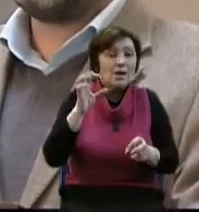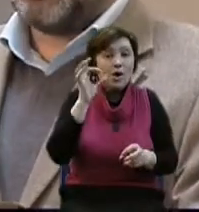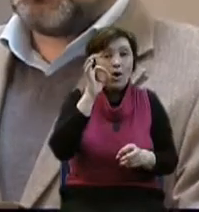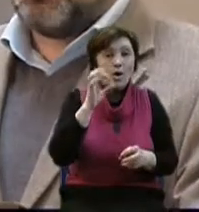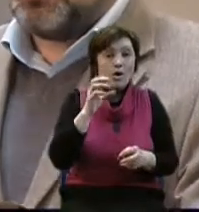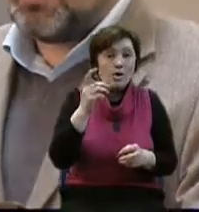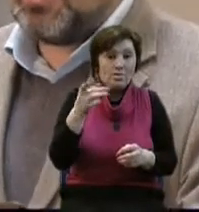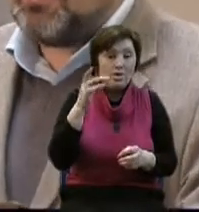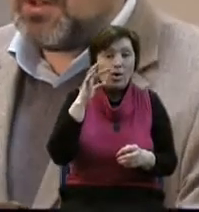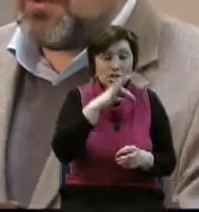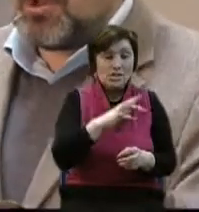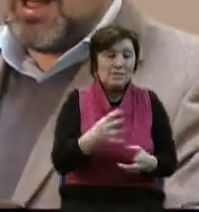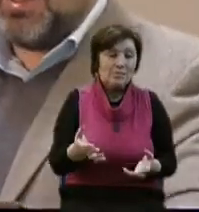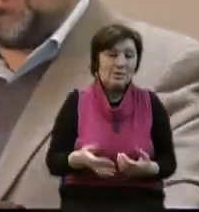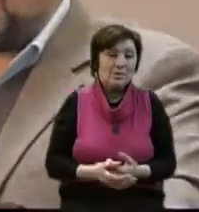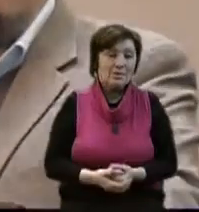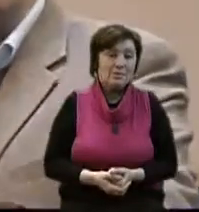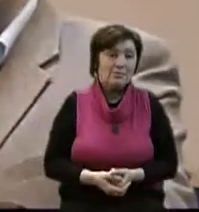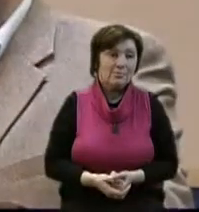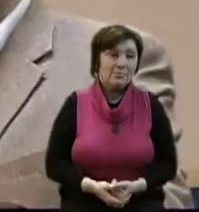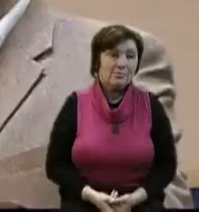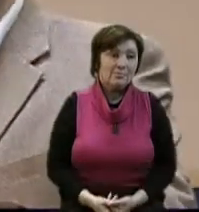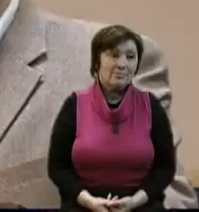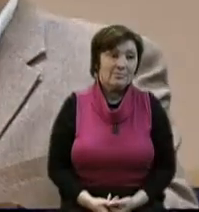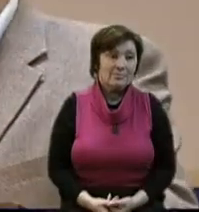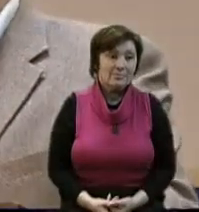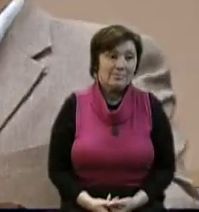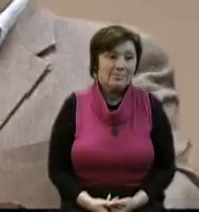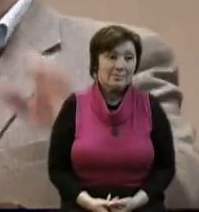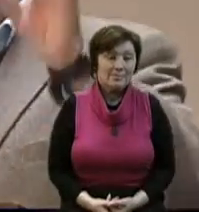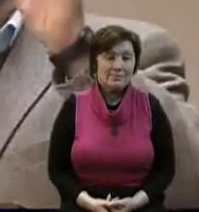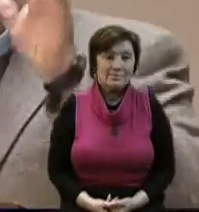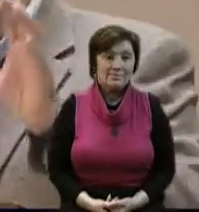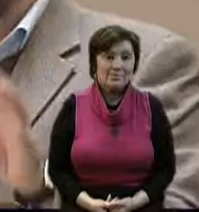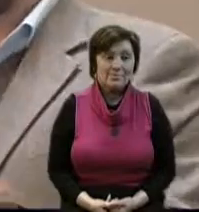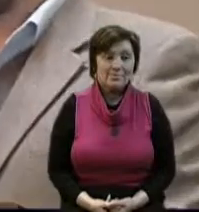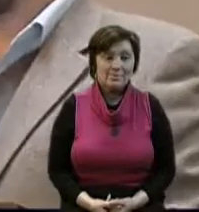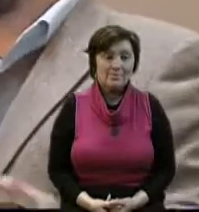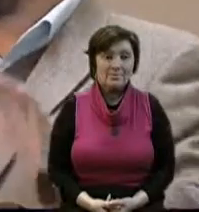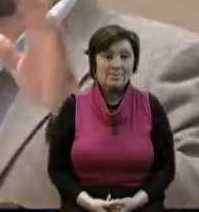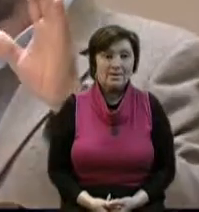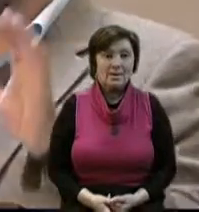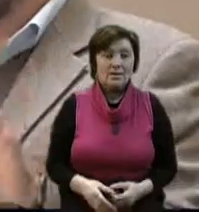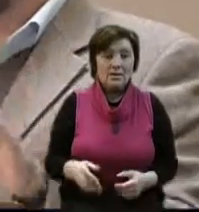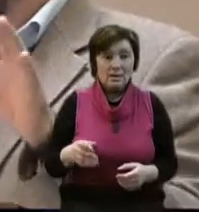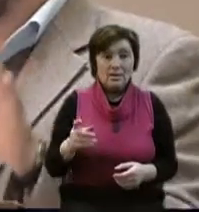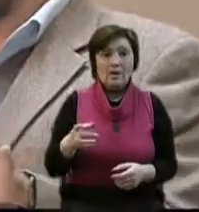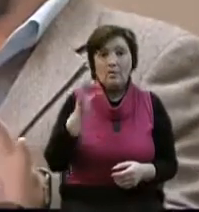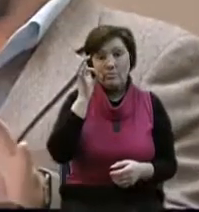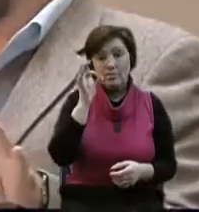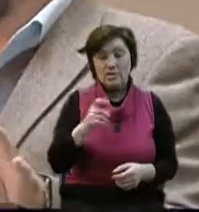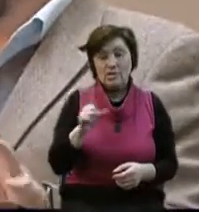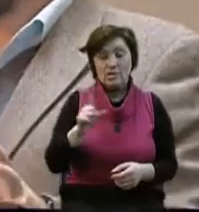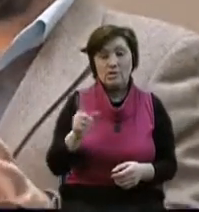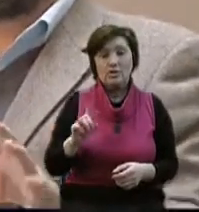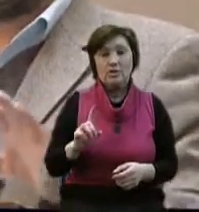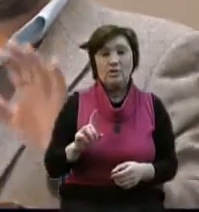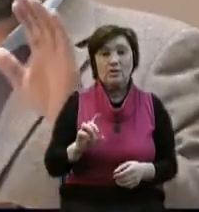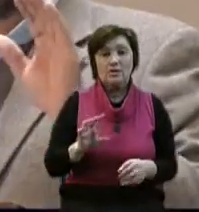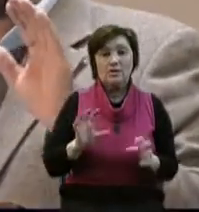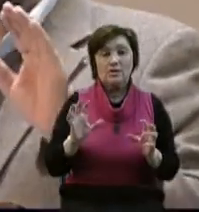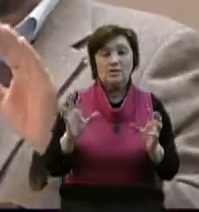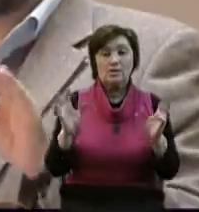в адрес нашего Господа прозвучало обвинение в том, что Он не соблюдает закон субботы, что